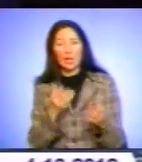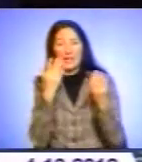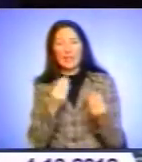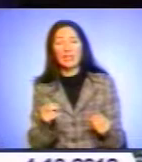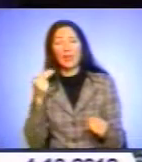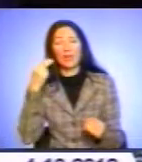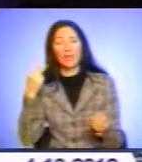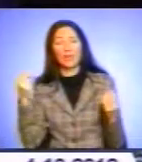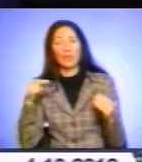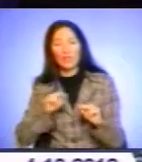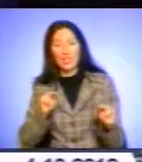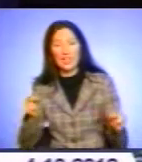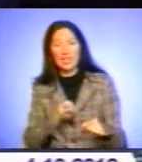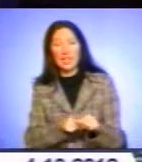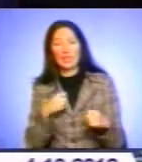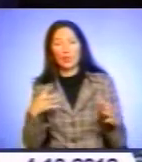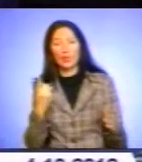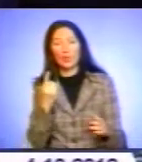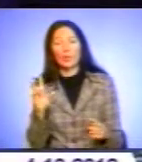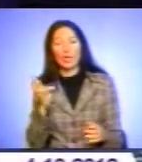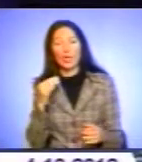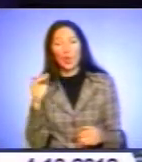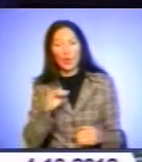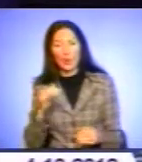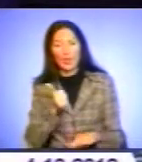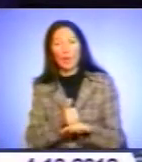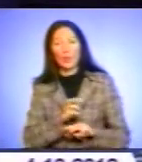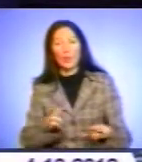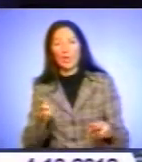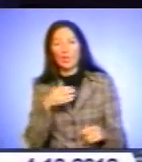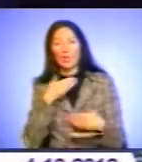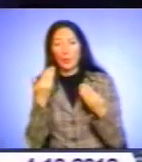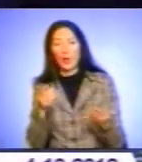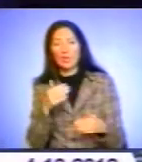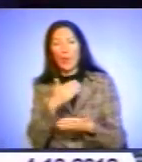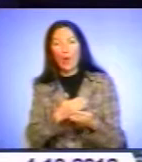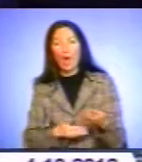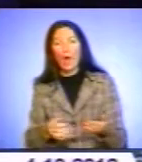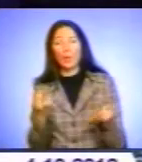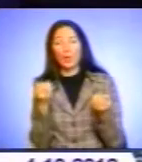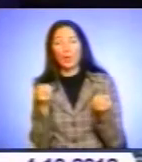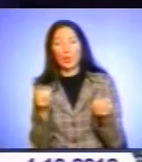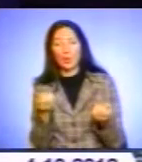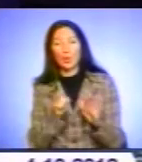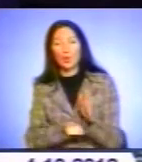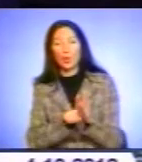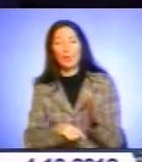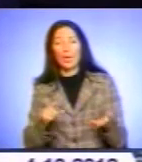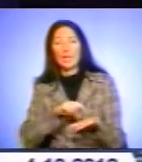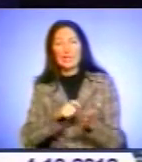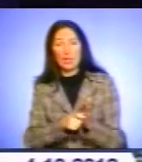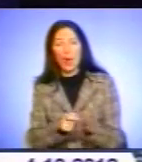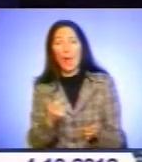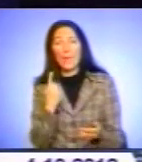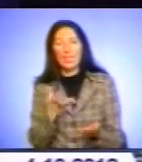жовтня. Прем'єр запропонував, щоб за програмою «Доступне житло» перший внесок за педагогів робила держава. Про